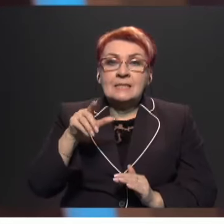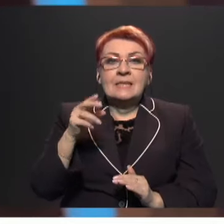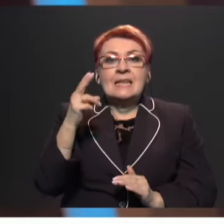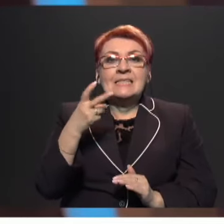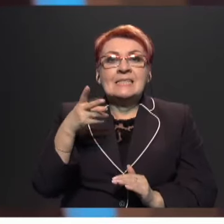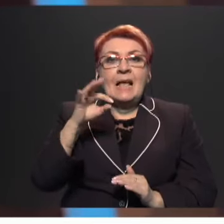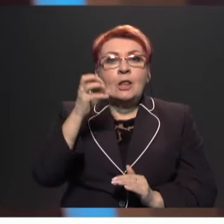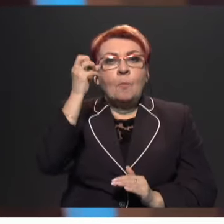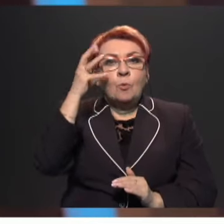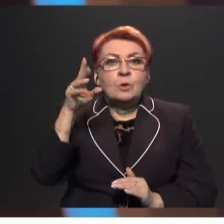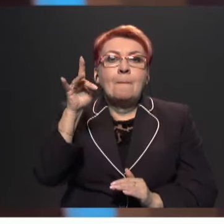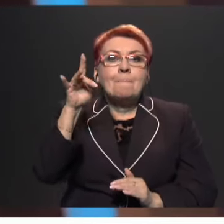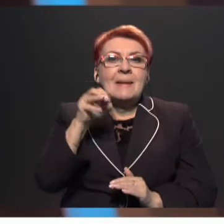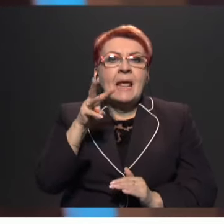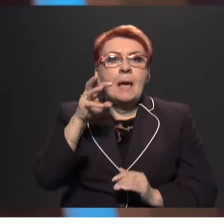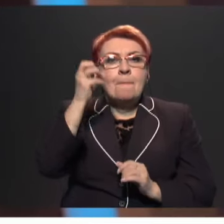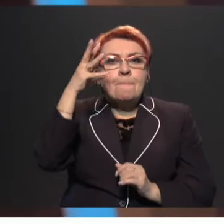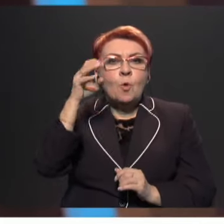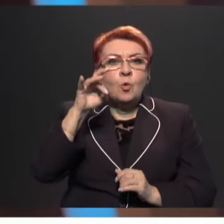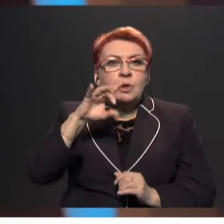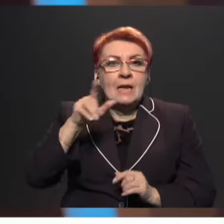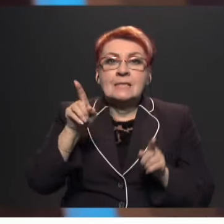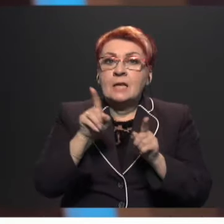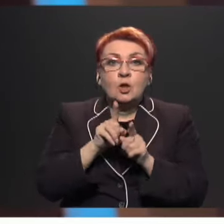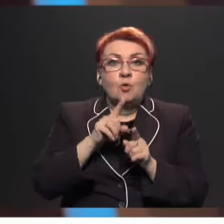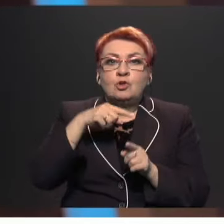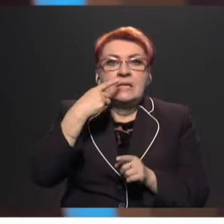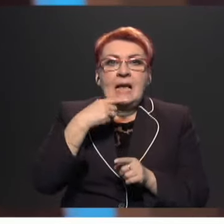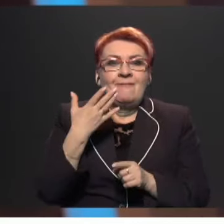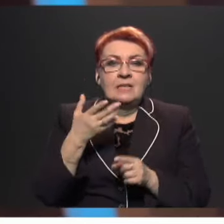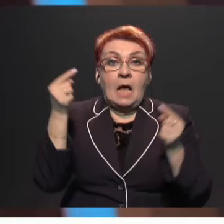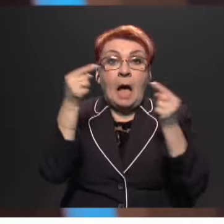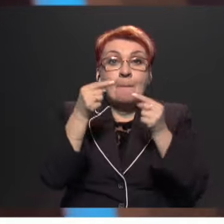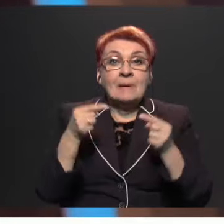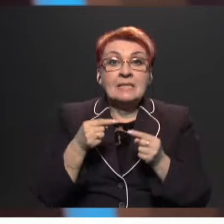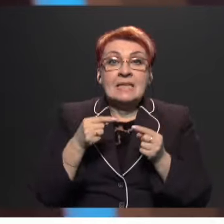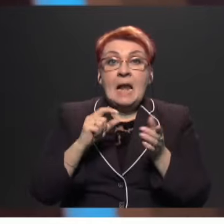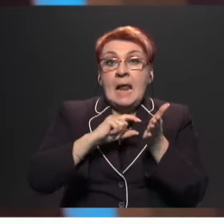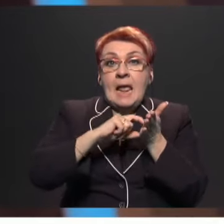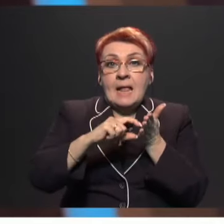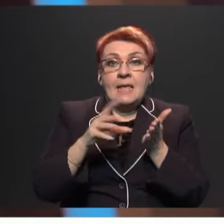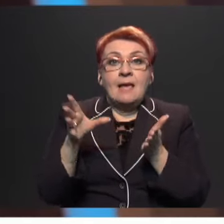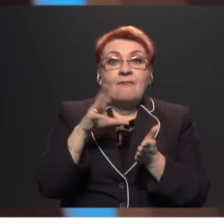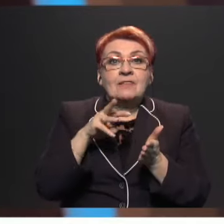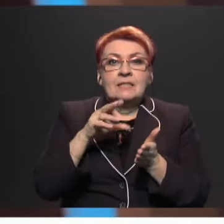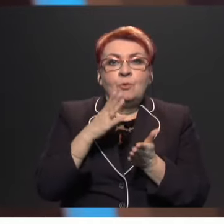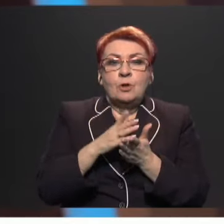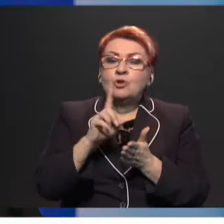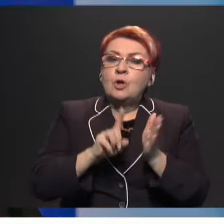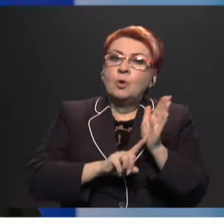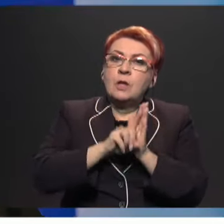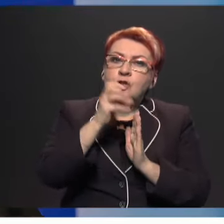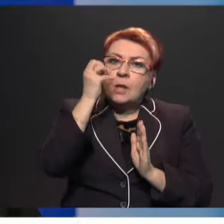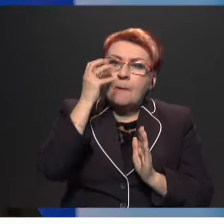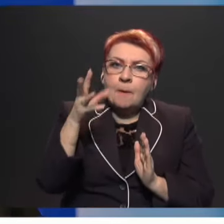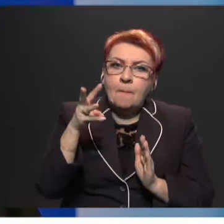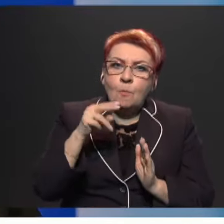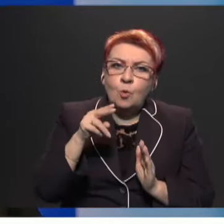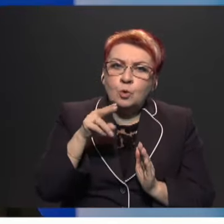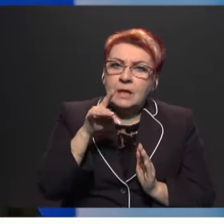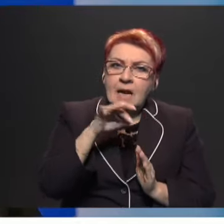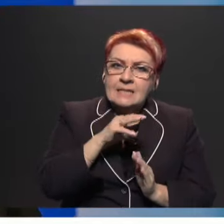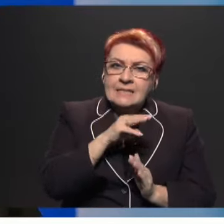целомудрие, премудрость тоже не говорится. Определение всему этому есть. Что такое начало мудрости, что такое